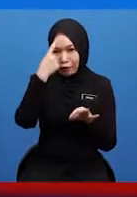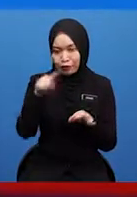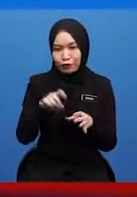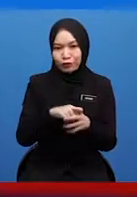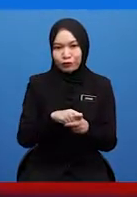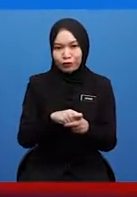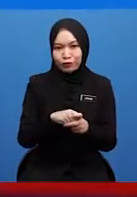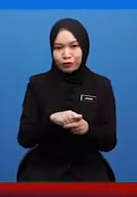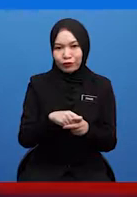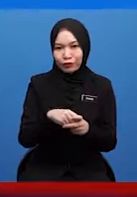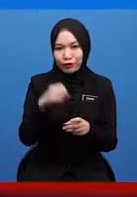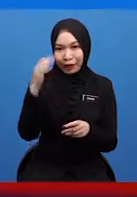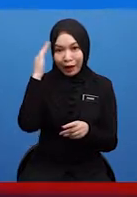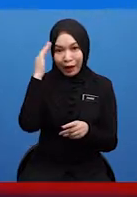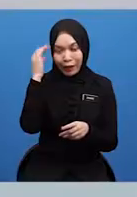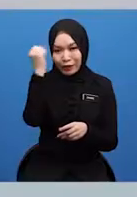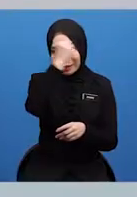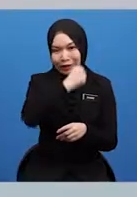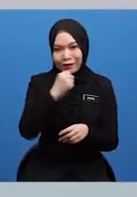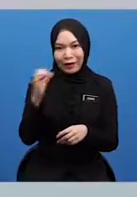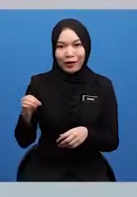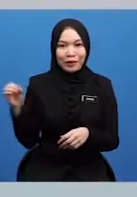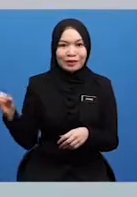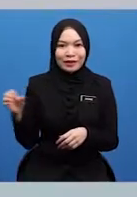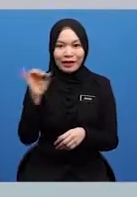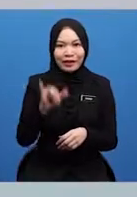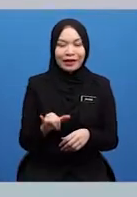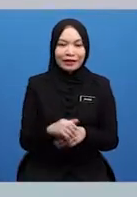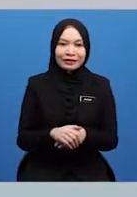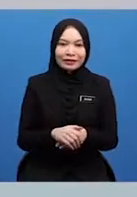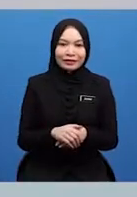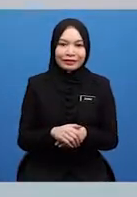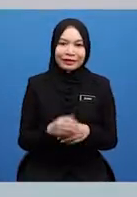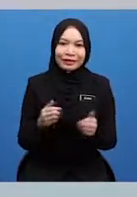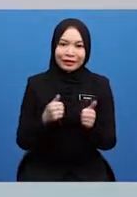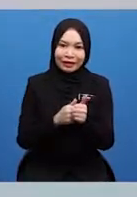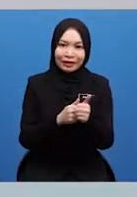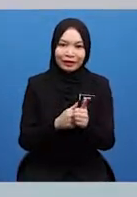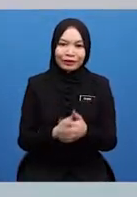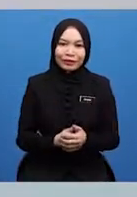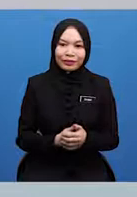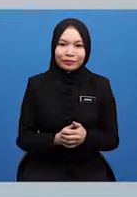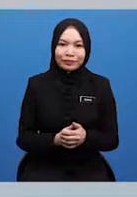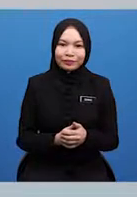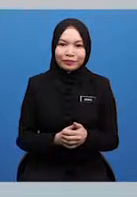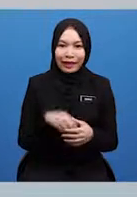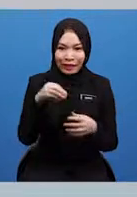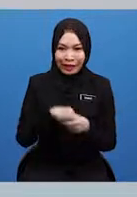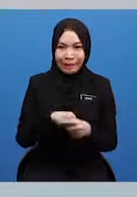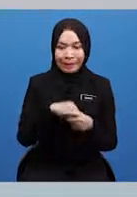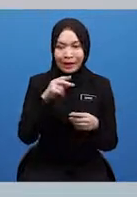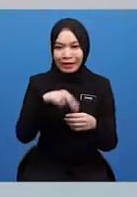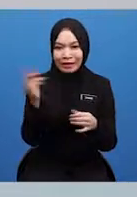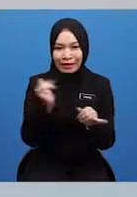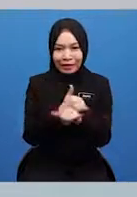yang ditiru atau dilukis. Dalam penghasilan sebuah karya, sama ada dalam pengkaryaan